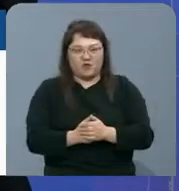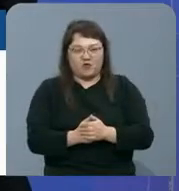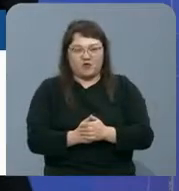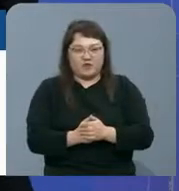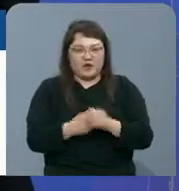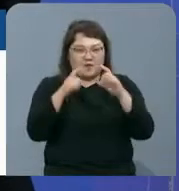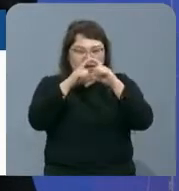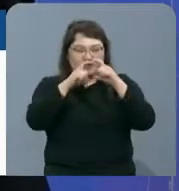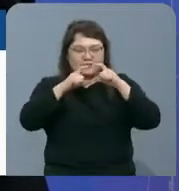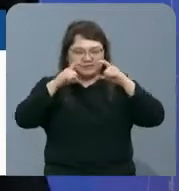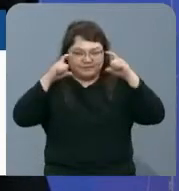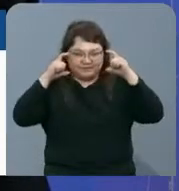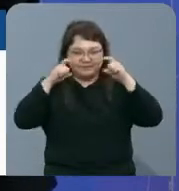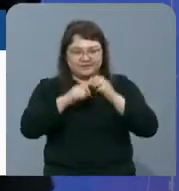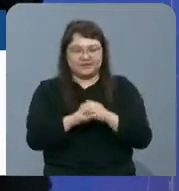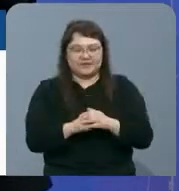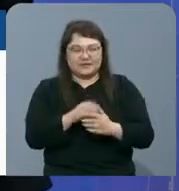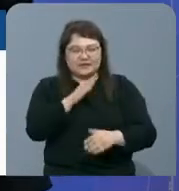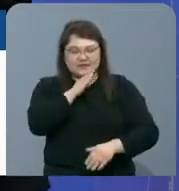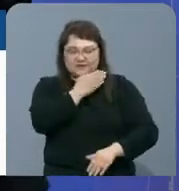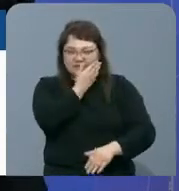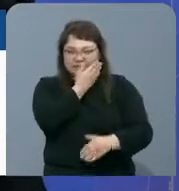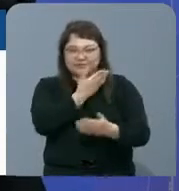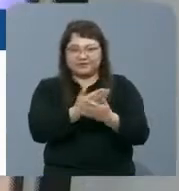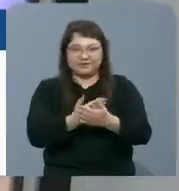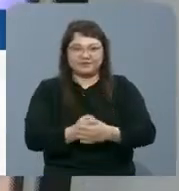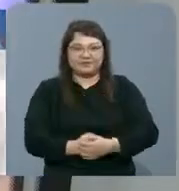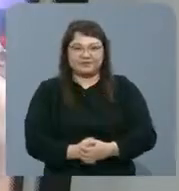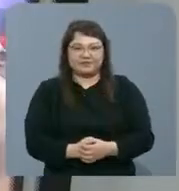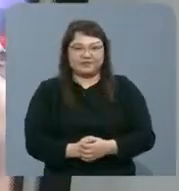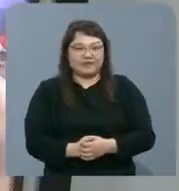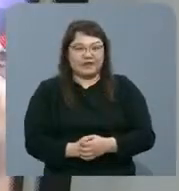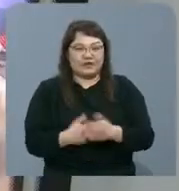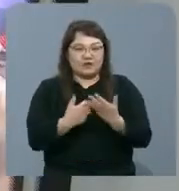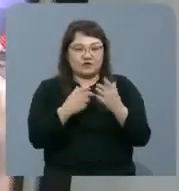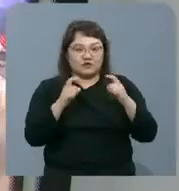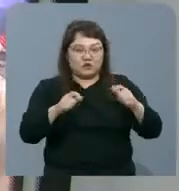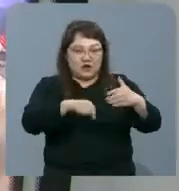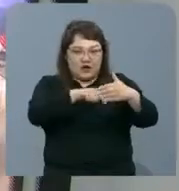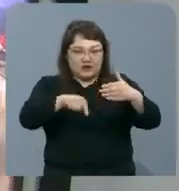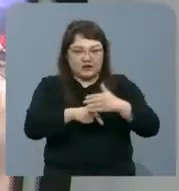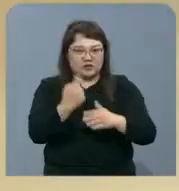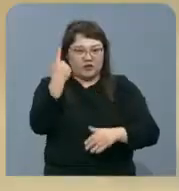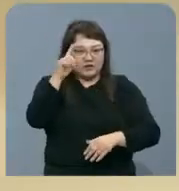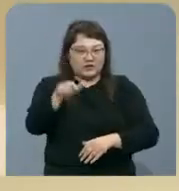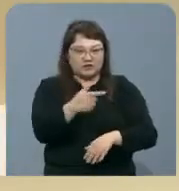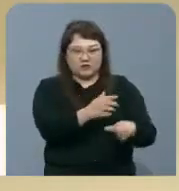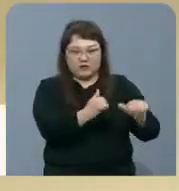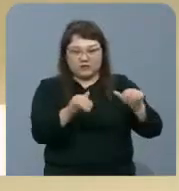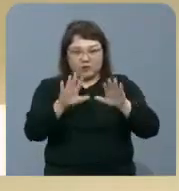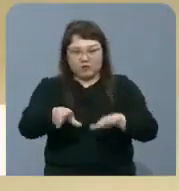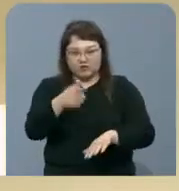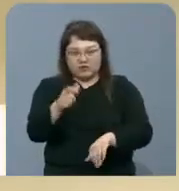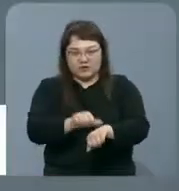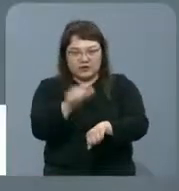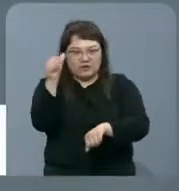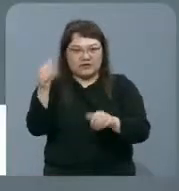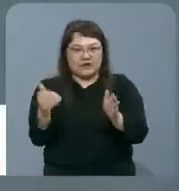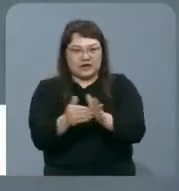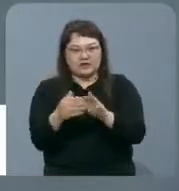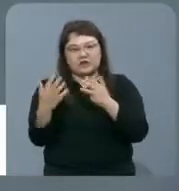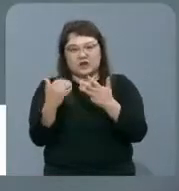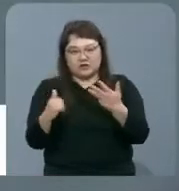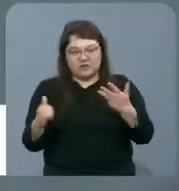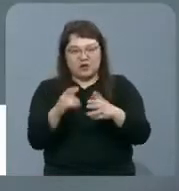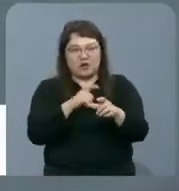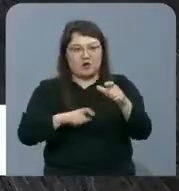없이 마스크 착용은 정말로 중요합니다. 제주에선 어제 하루 5명, 오늘 오후 5시까지